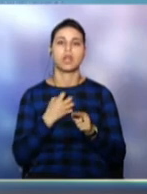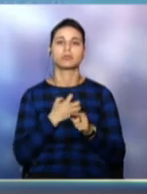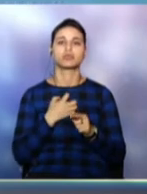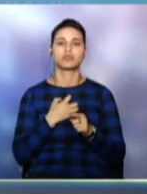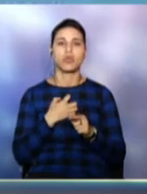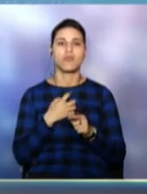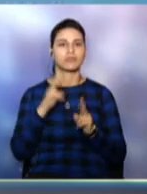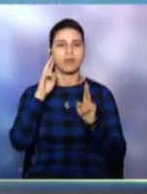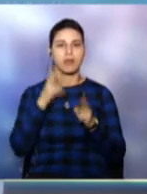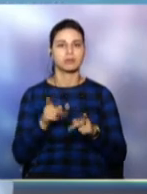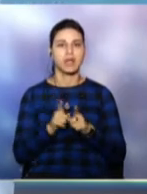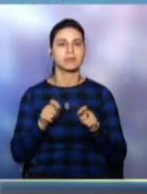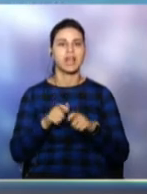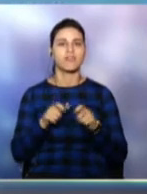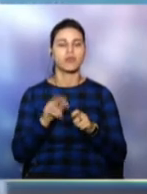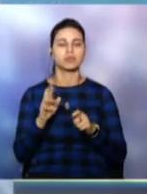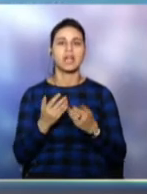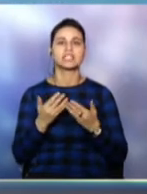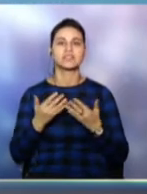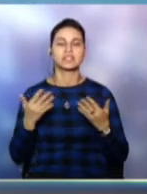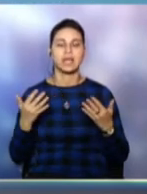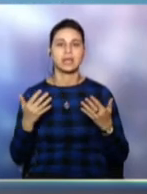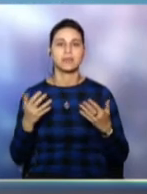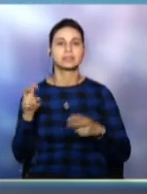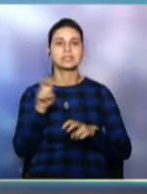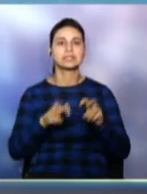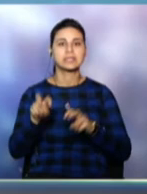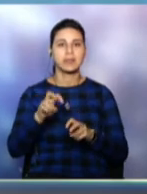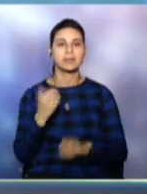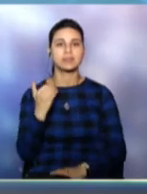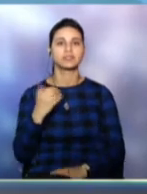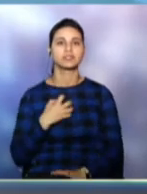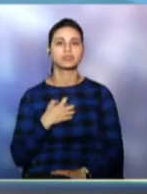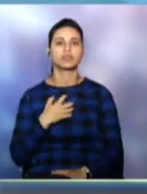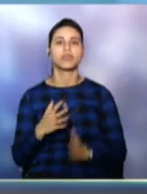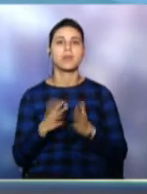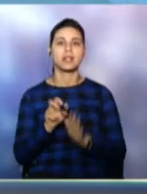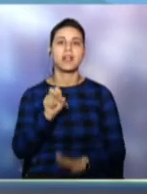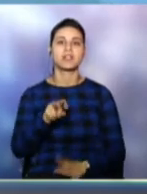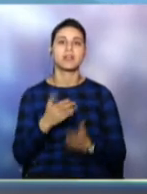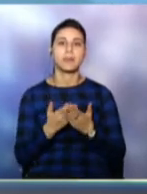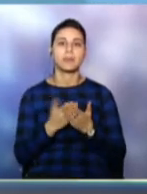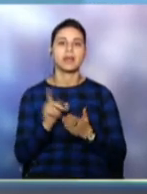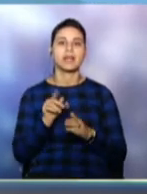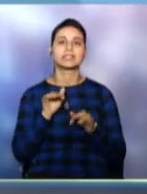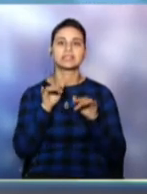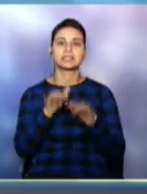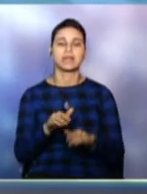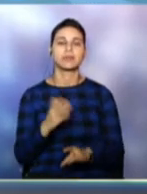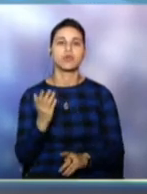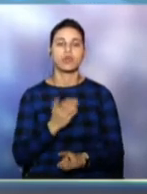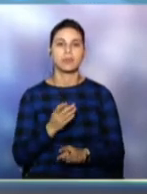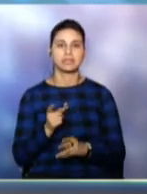ცოტა დარღვეულია და რაღაცა ნივთიერების ძებნა მისთვის უფრო მნიშვნელოვანია, ვიდრე ვთქვათ რაღაცა საქმე,